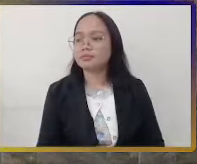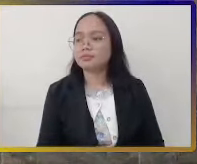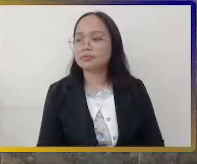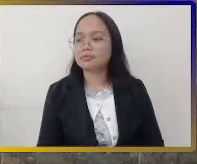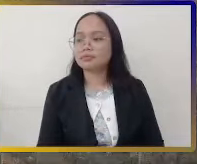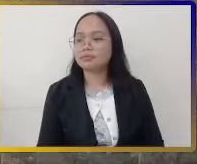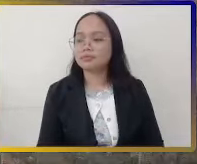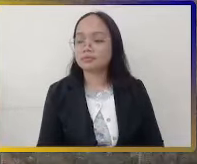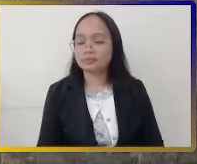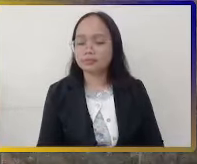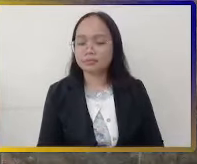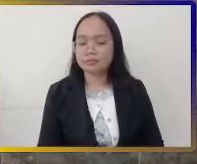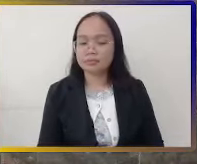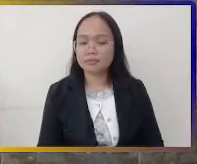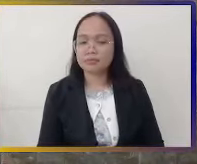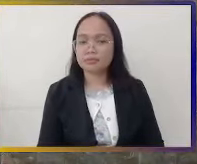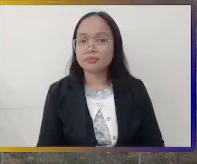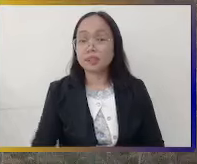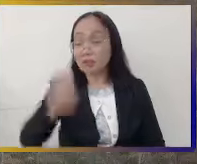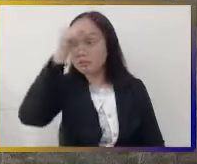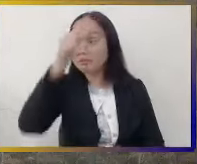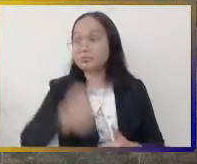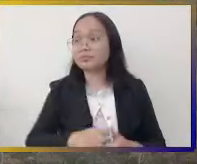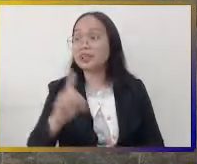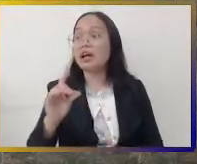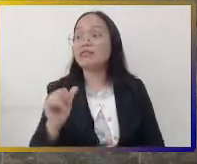Another one. Naalala niyo si David?